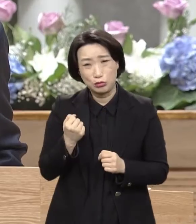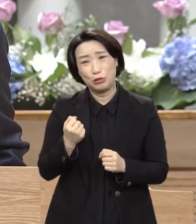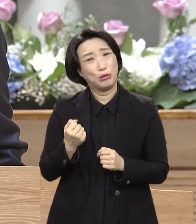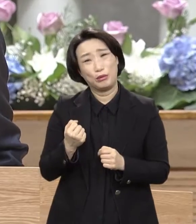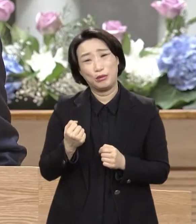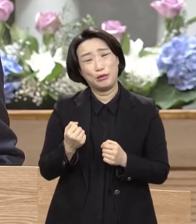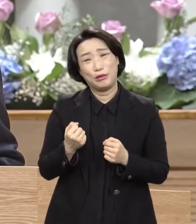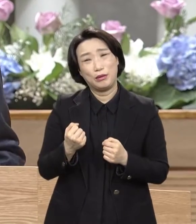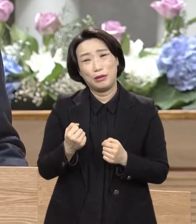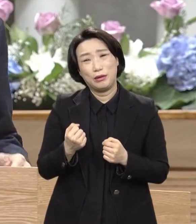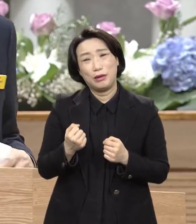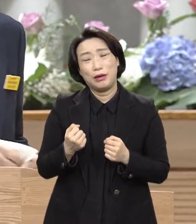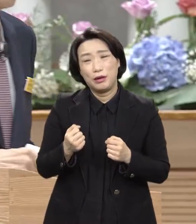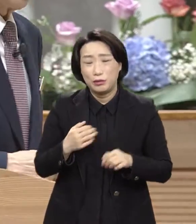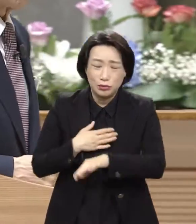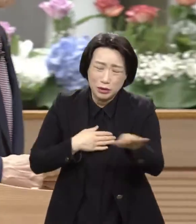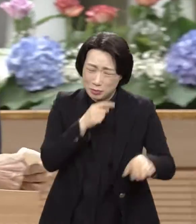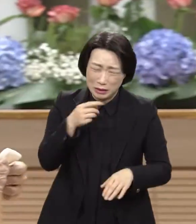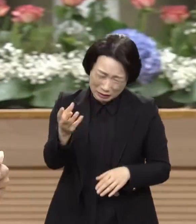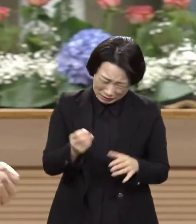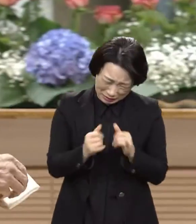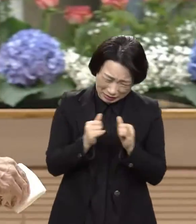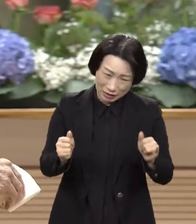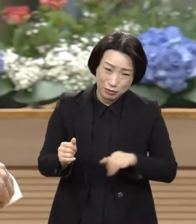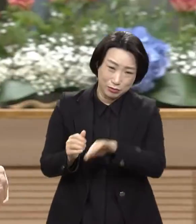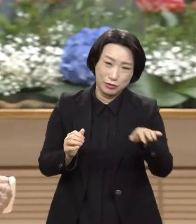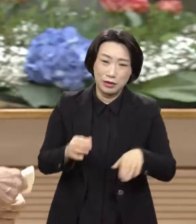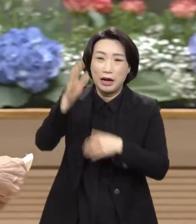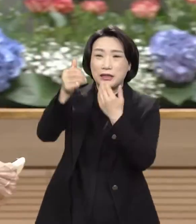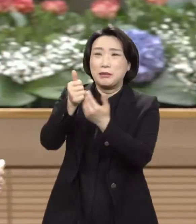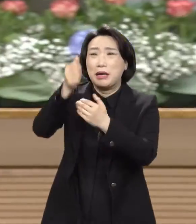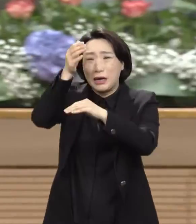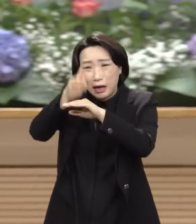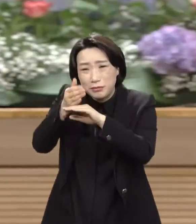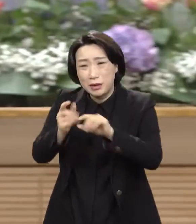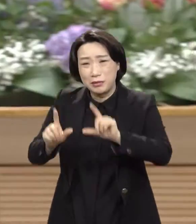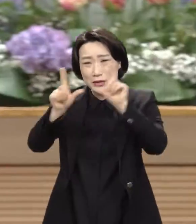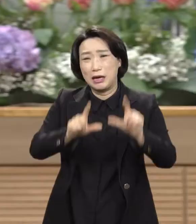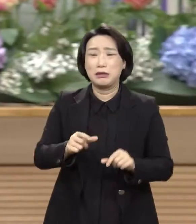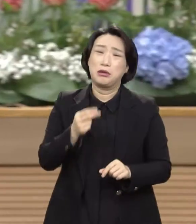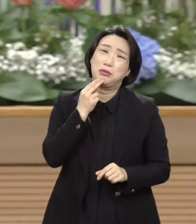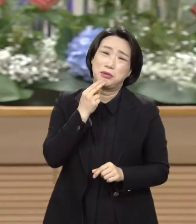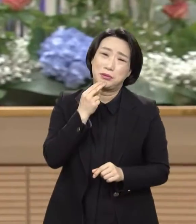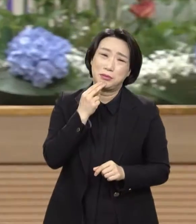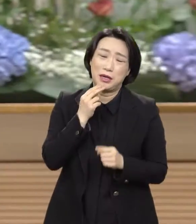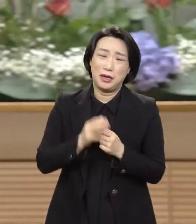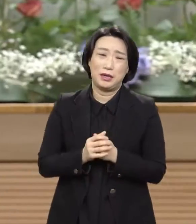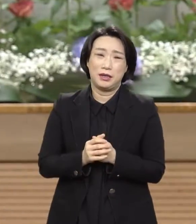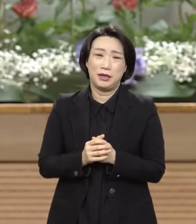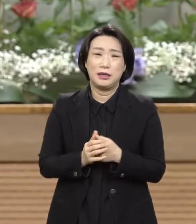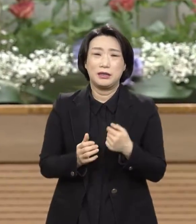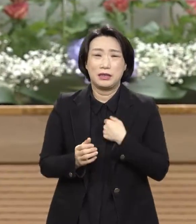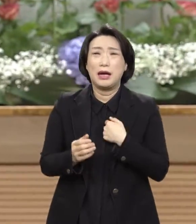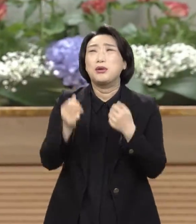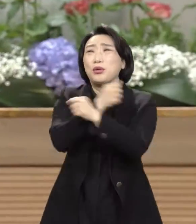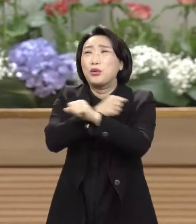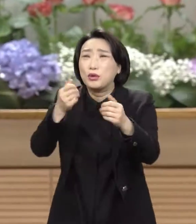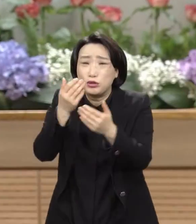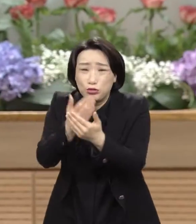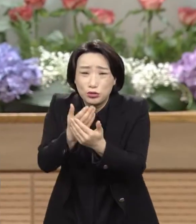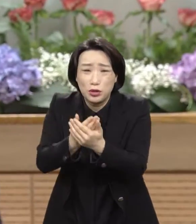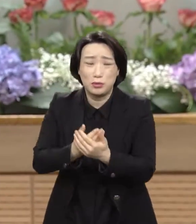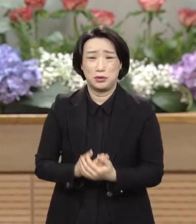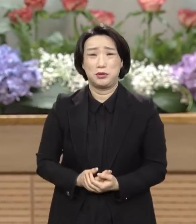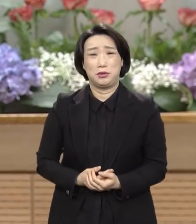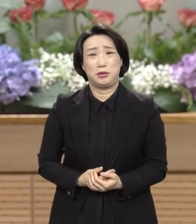순종도, 우린 빚진 자로서 하나님 앞에 감사함에 살지 못합니다. 나를